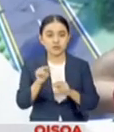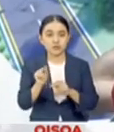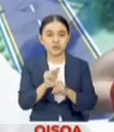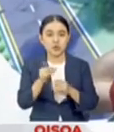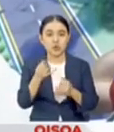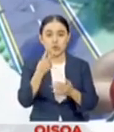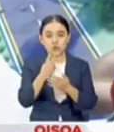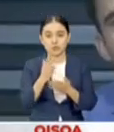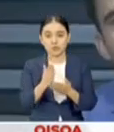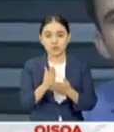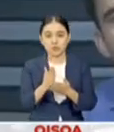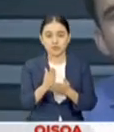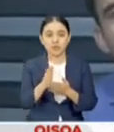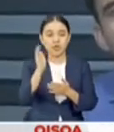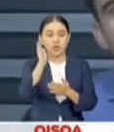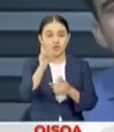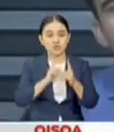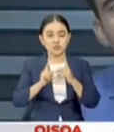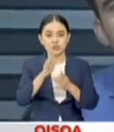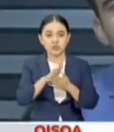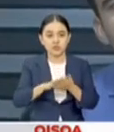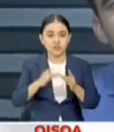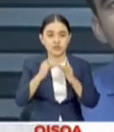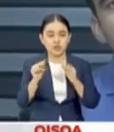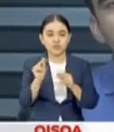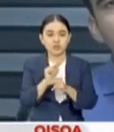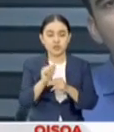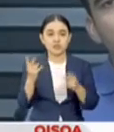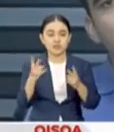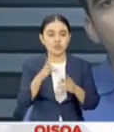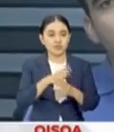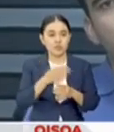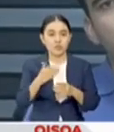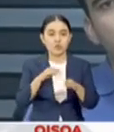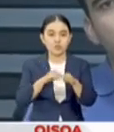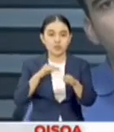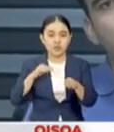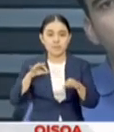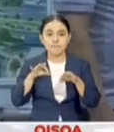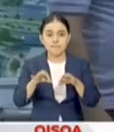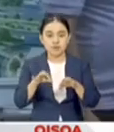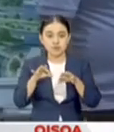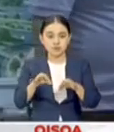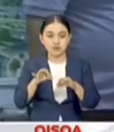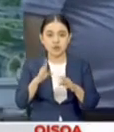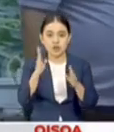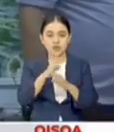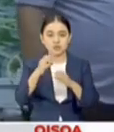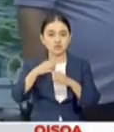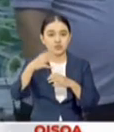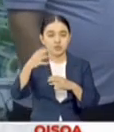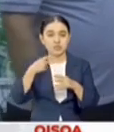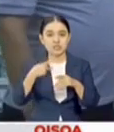bilan hozir turibmiz. Eshituv davomida ko'prik qurilishi zaruratga aylangani, bu tirbandlik va mashinalardan atmosferaga